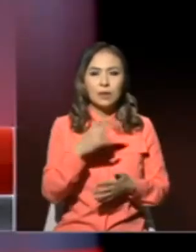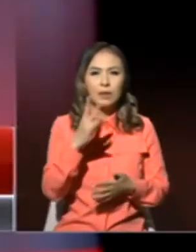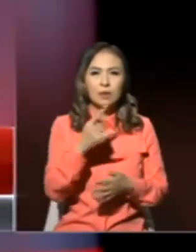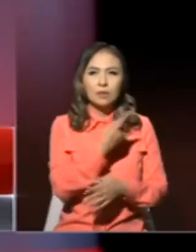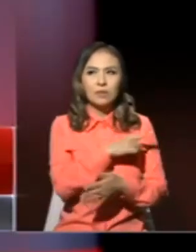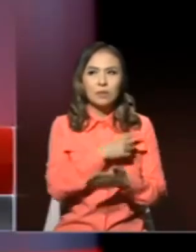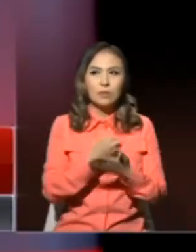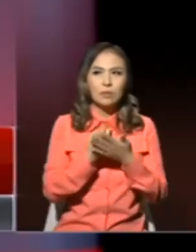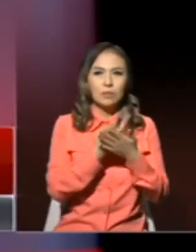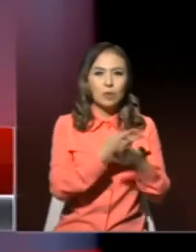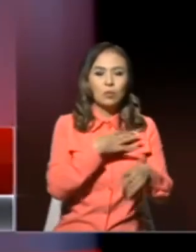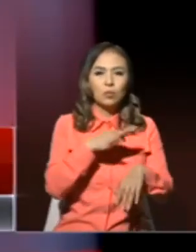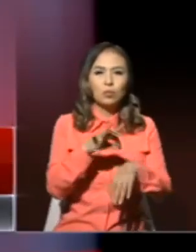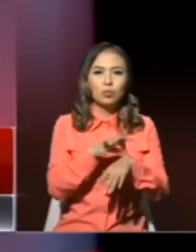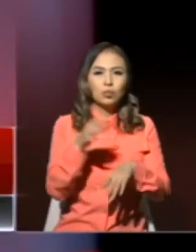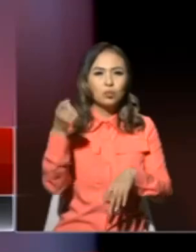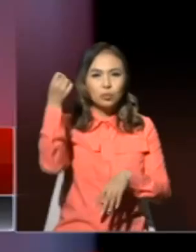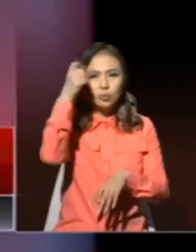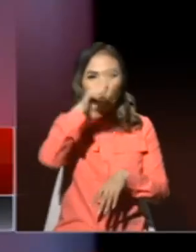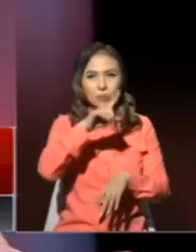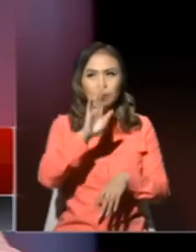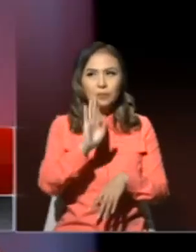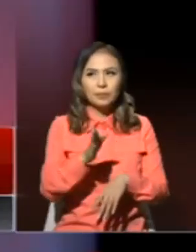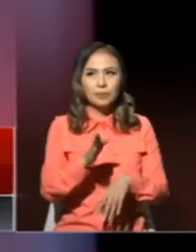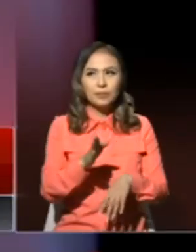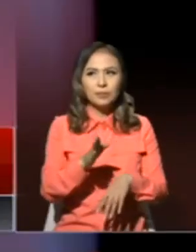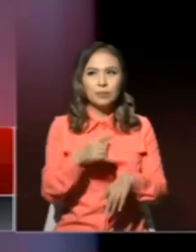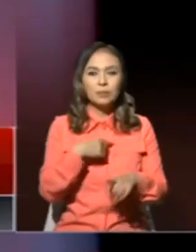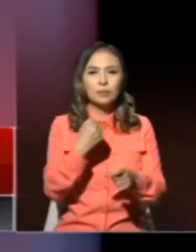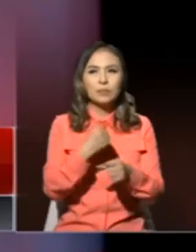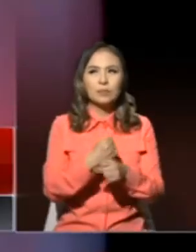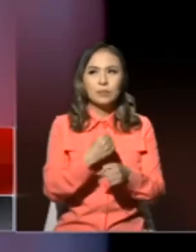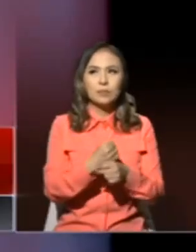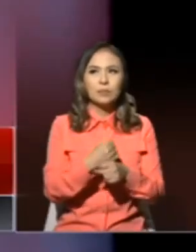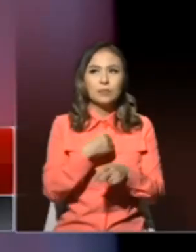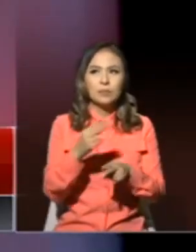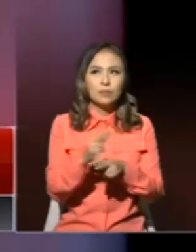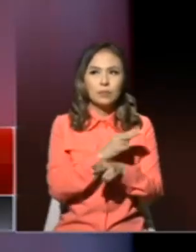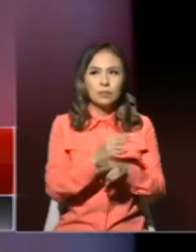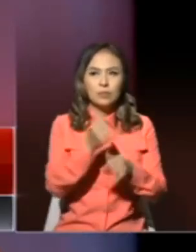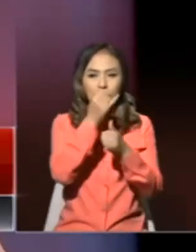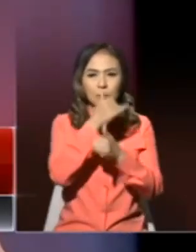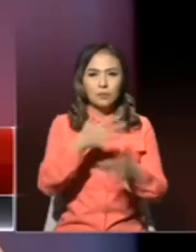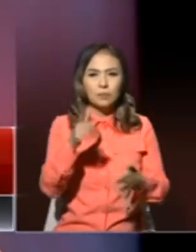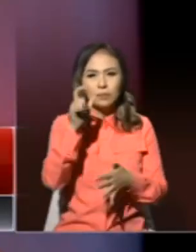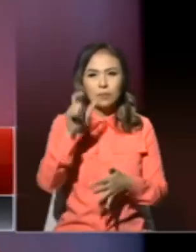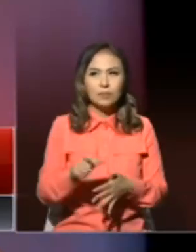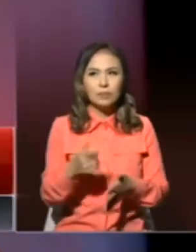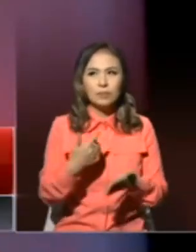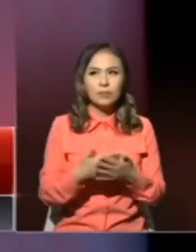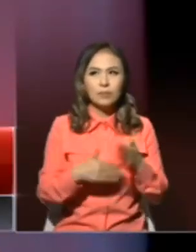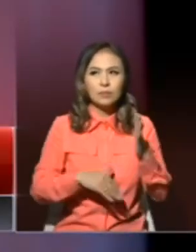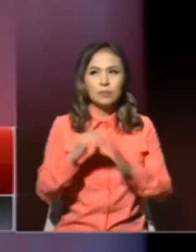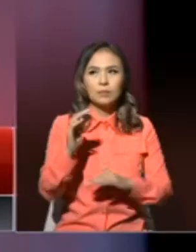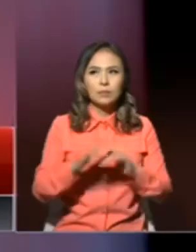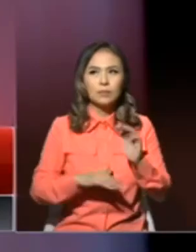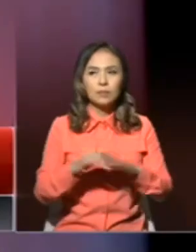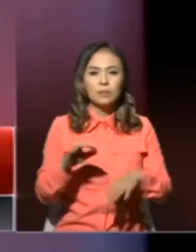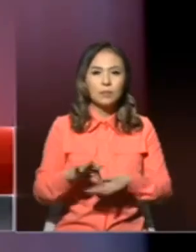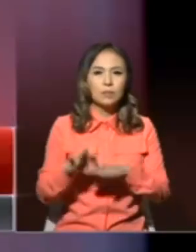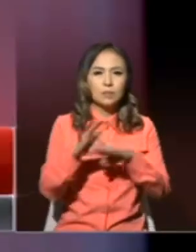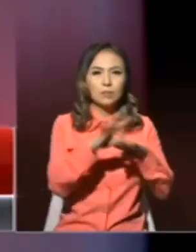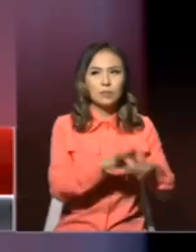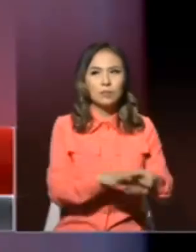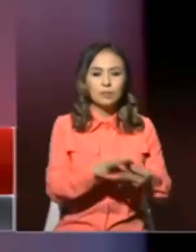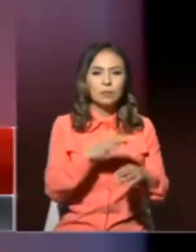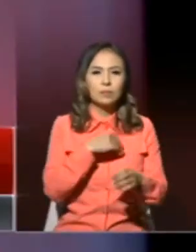жатсам, менің күйеуім біліп қояды дейді. Енді ондай кезде қалай істейміз, біз қалай емдейміз? Біз ол кісіні қолынан жетектеп алып барып